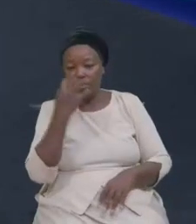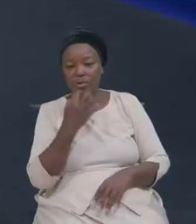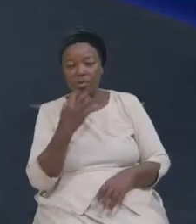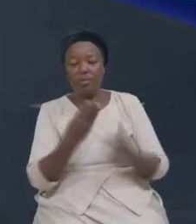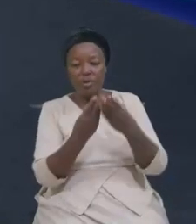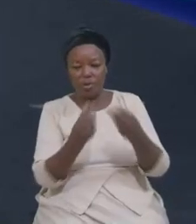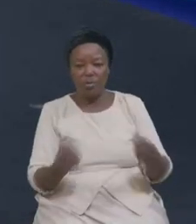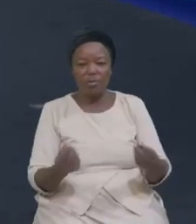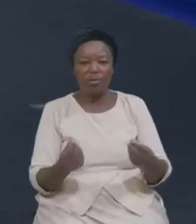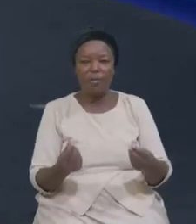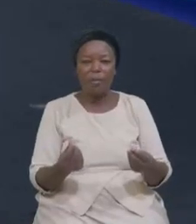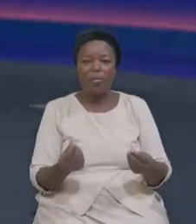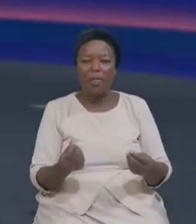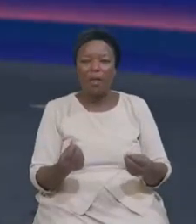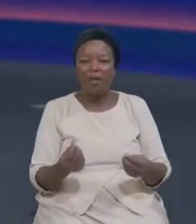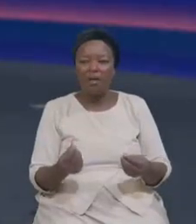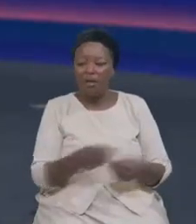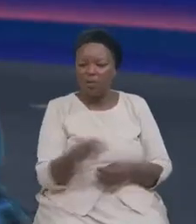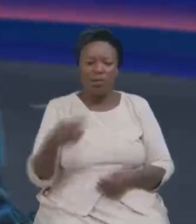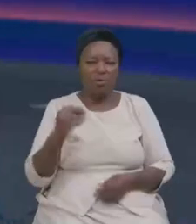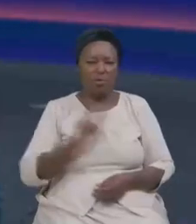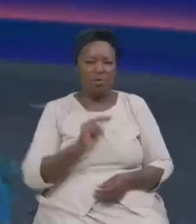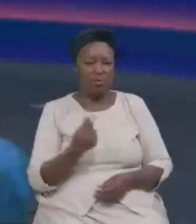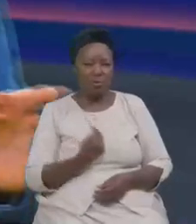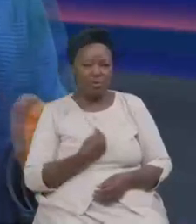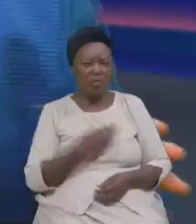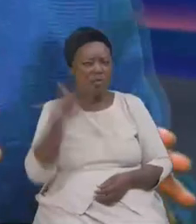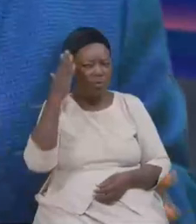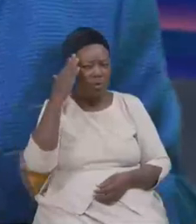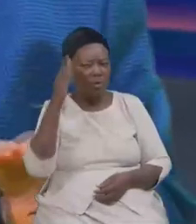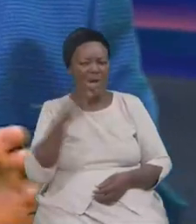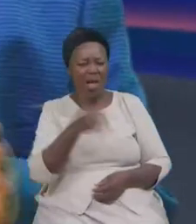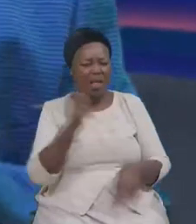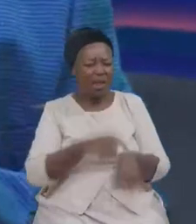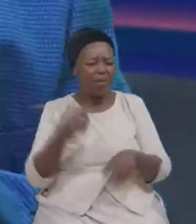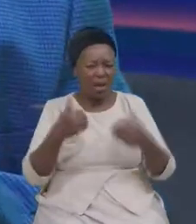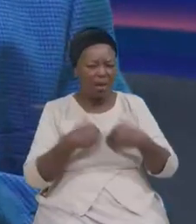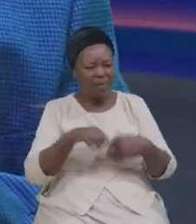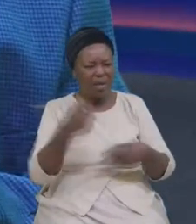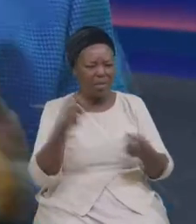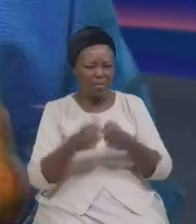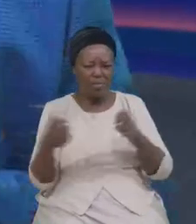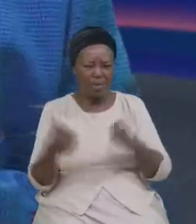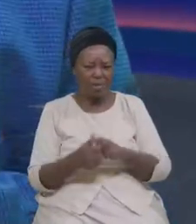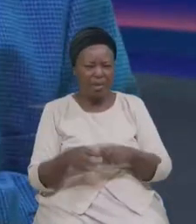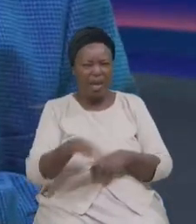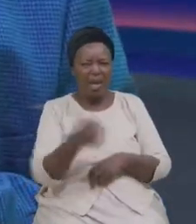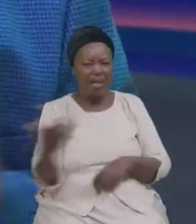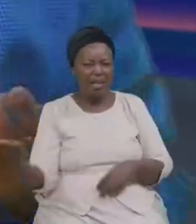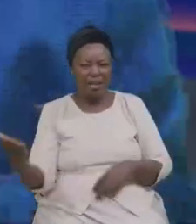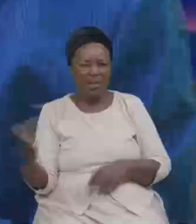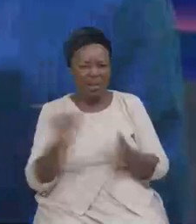dire quelque chose. Premièrement, chaque fois que nous avons un défi, un problème, tout ce à quoi nous sommes